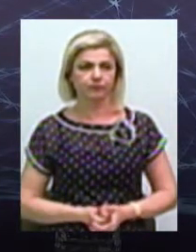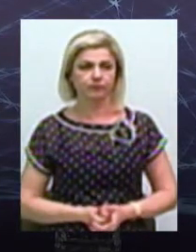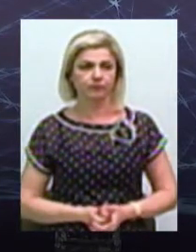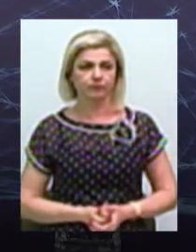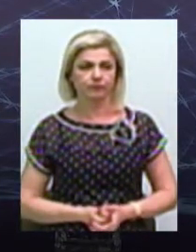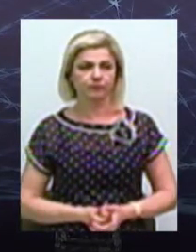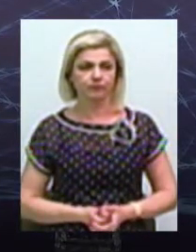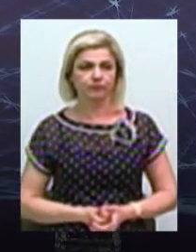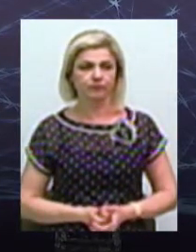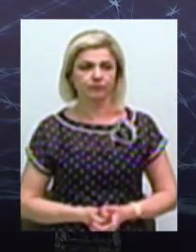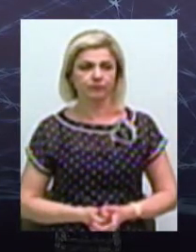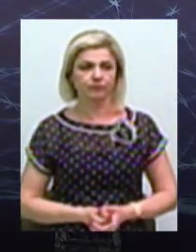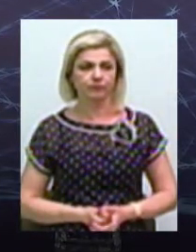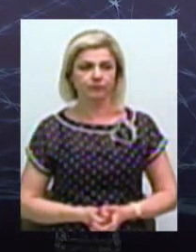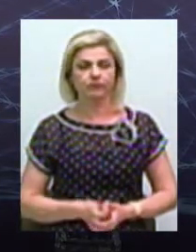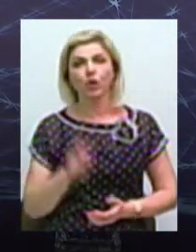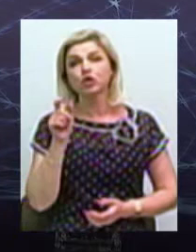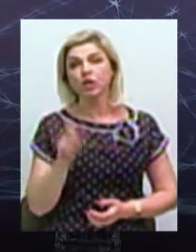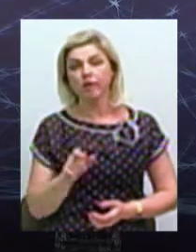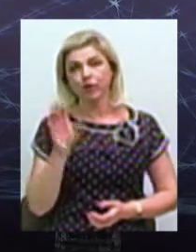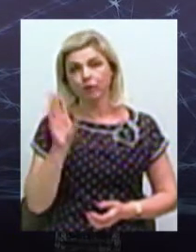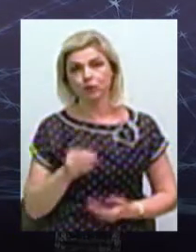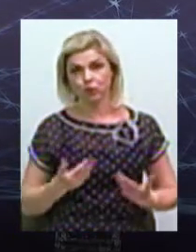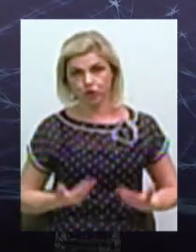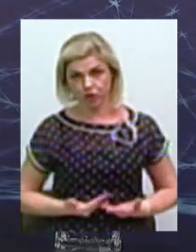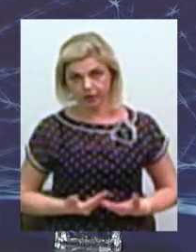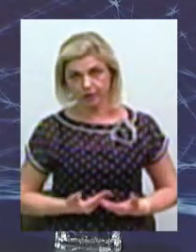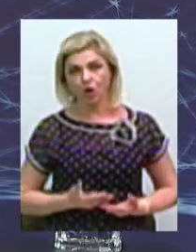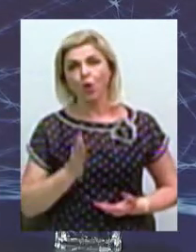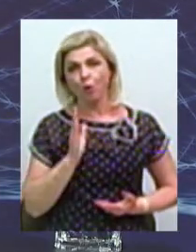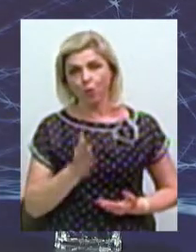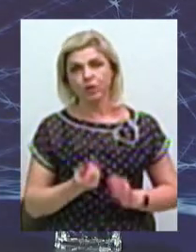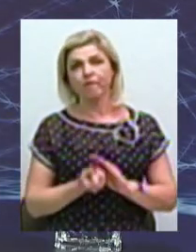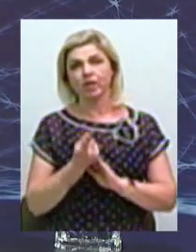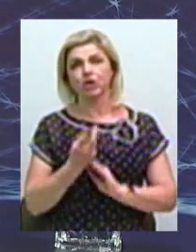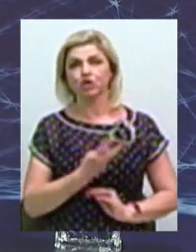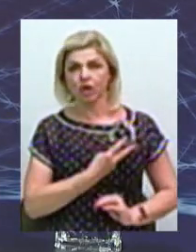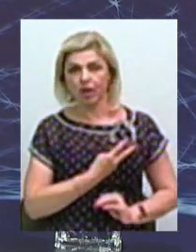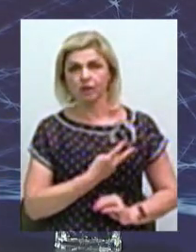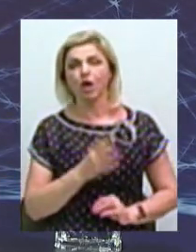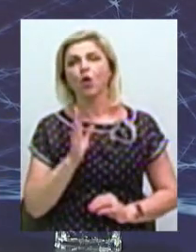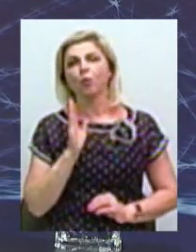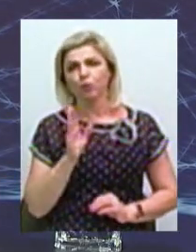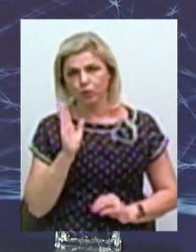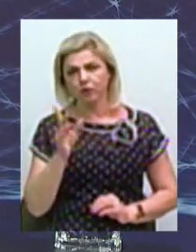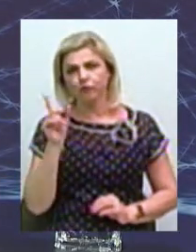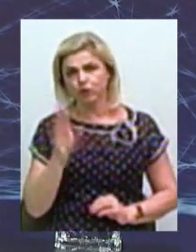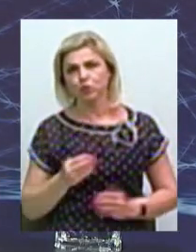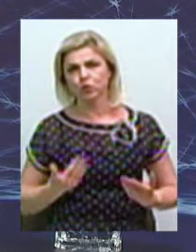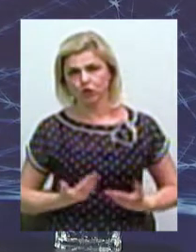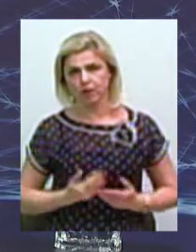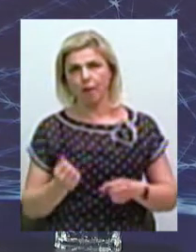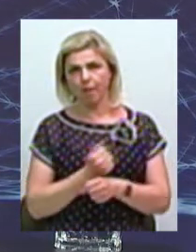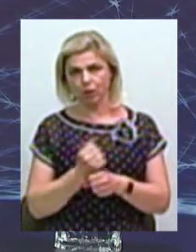что человек всю жизнь будет возникать желание, всю жизнь он будет с ним бороться. Ну, как